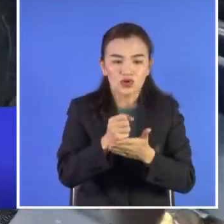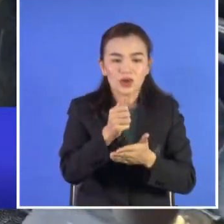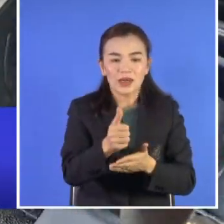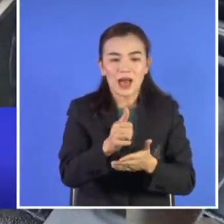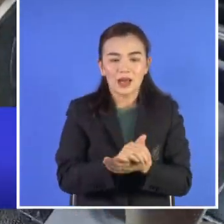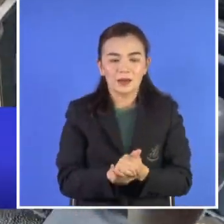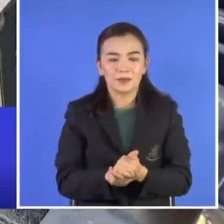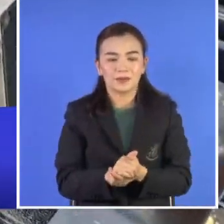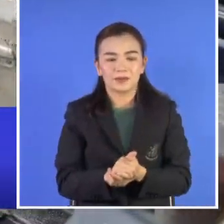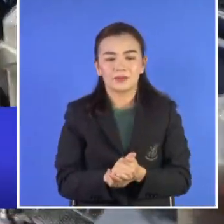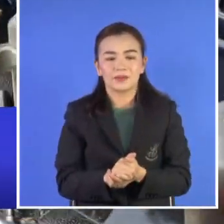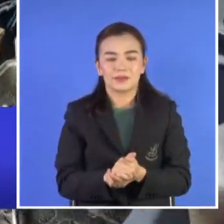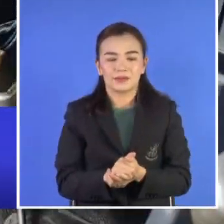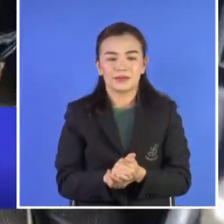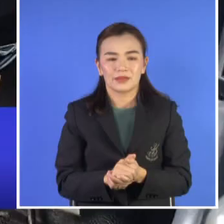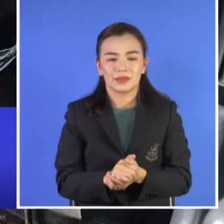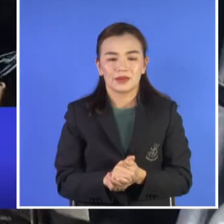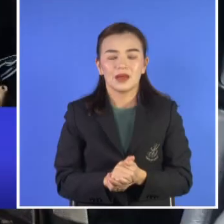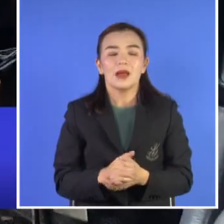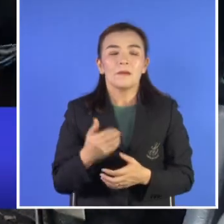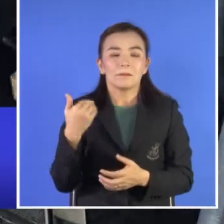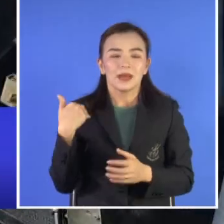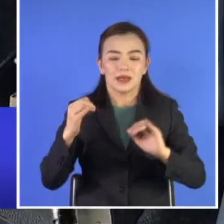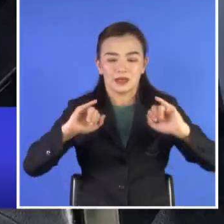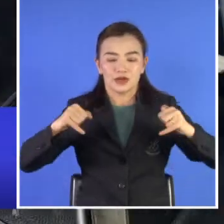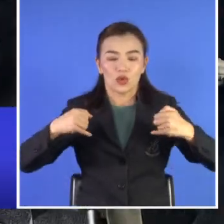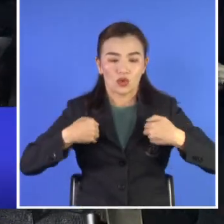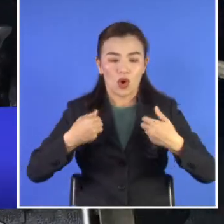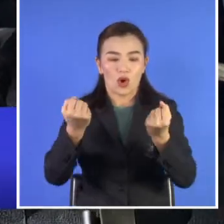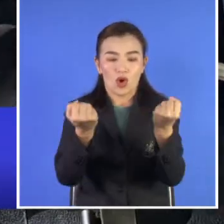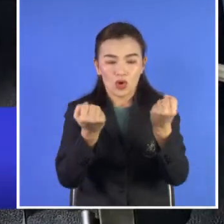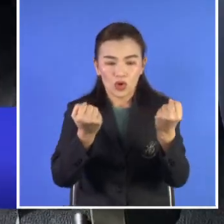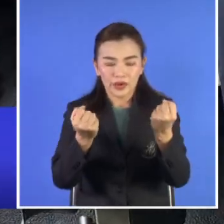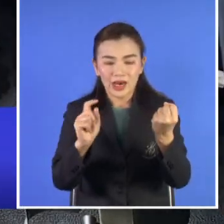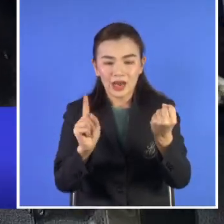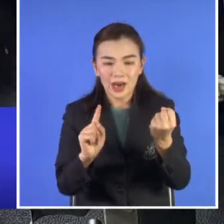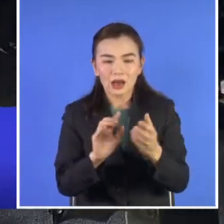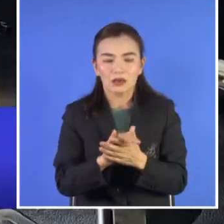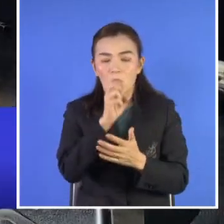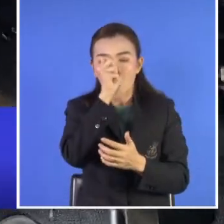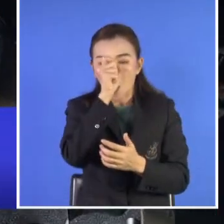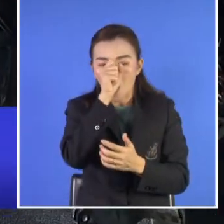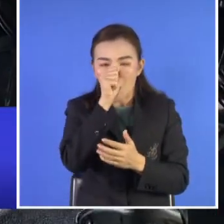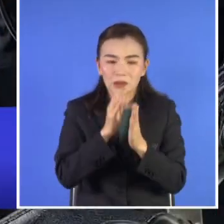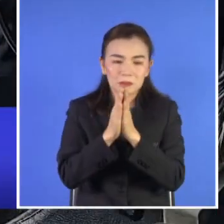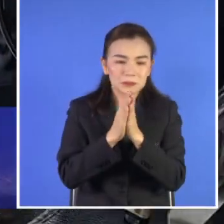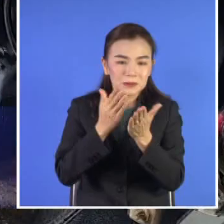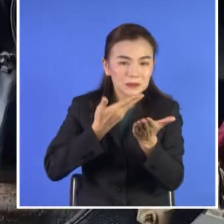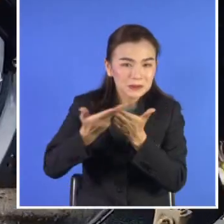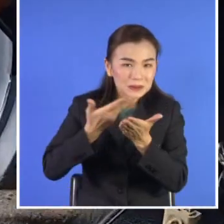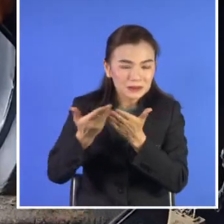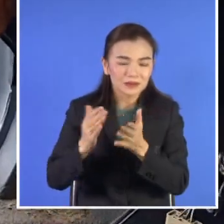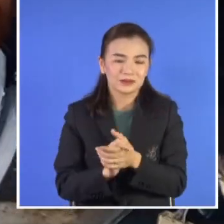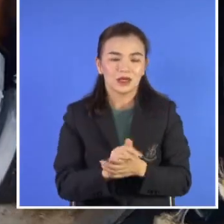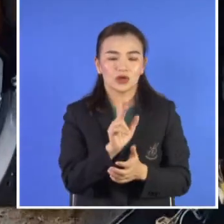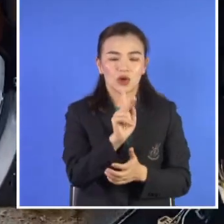างที่บอกว่าพอเจอเหตุการณ์แบบนี้เจ้าของรถคือคุณวนาลีก็บอกว่าเอองั้นเราลองไปเสี่ยงโชคเลยไหมเอาทะเบียนรถก